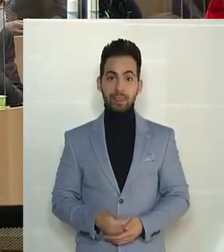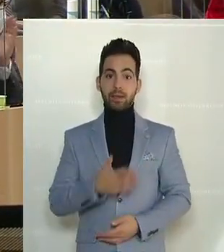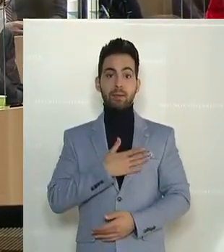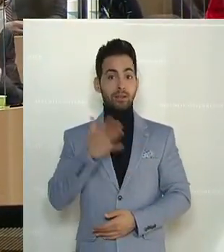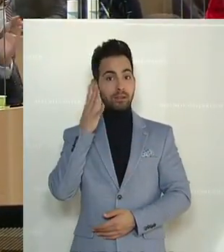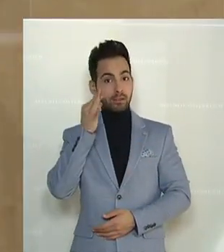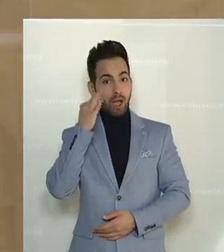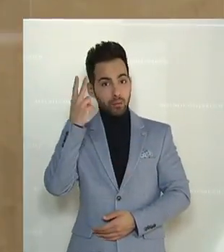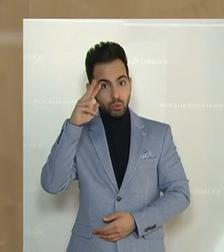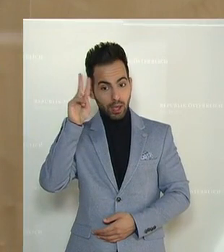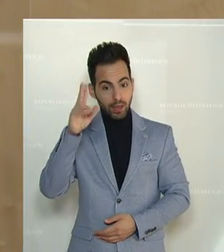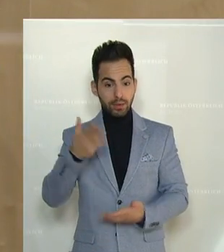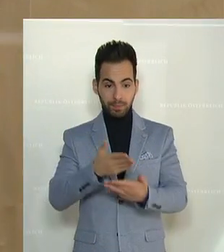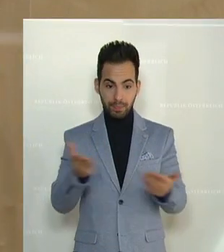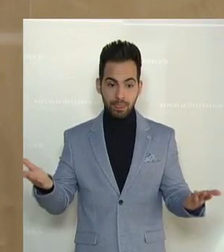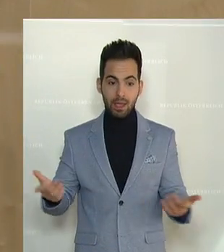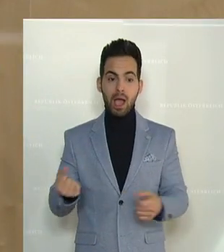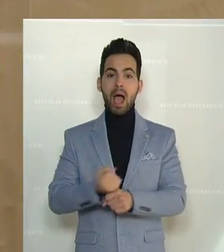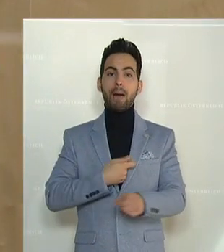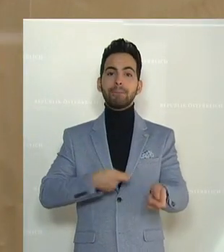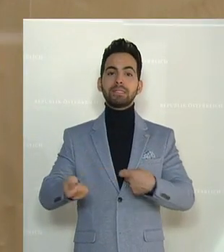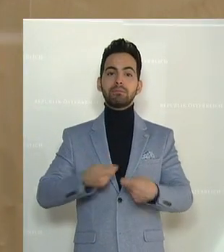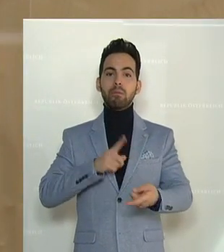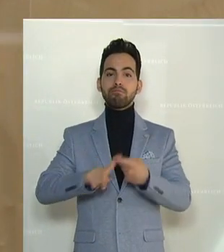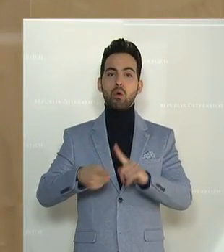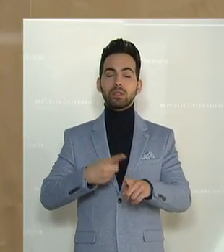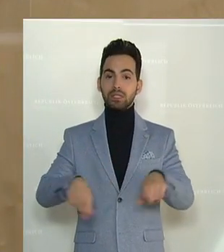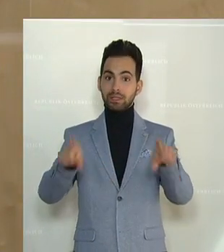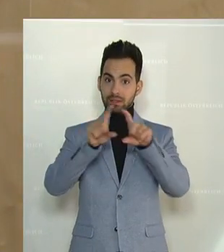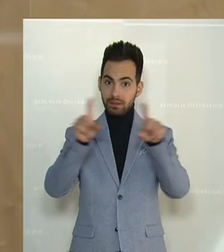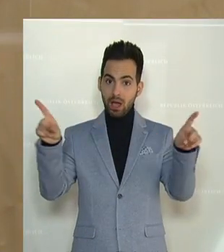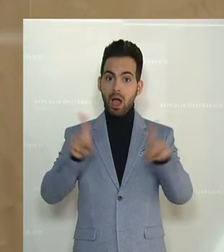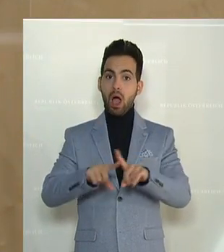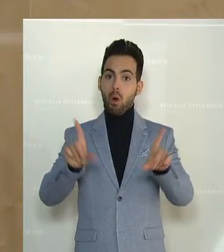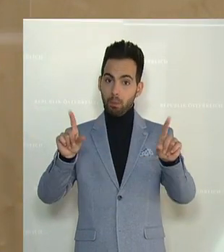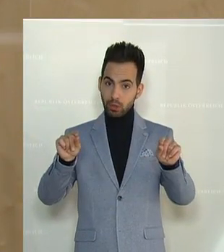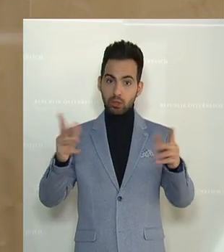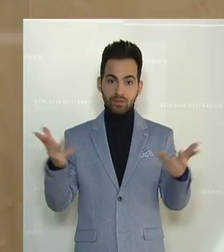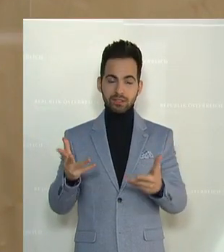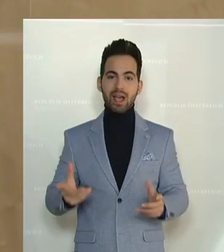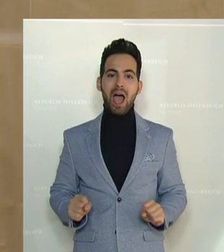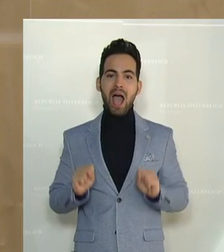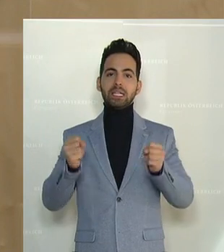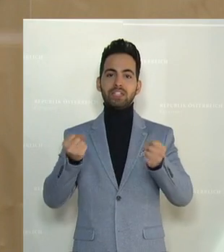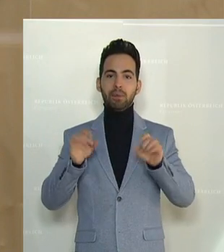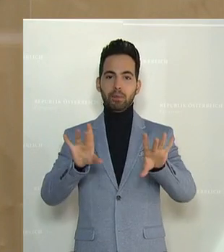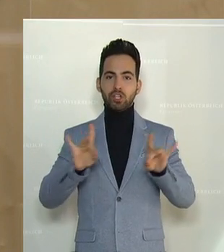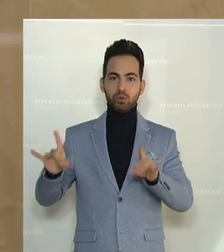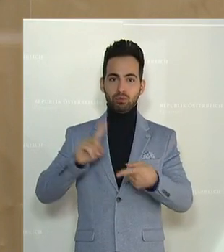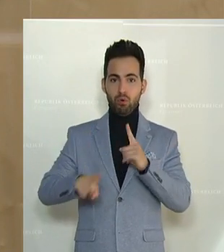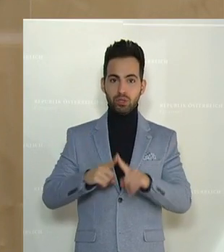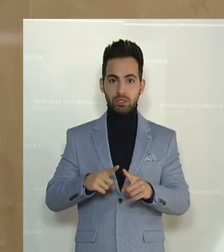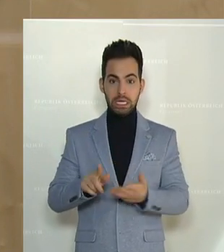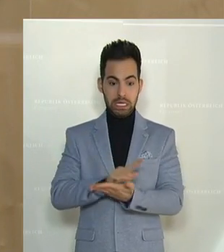Meine Damen und Herren, Arbeitsmarktpolitik muss aber auch immer aktive Beschäftigungspolitik sein. In schweren